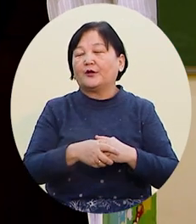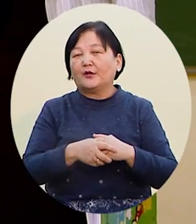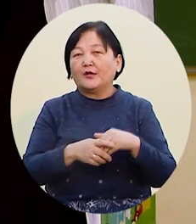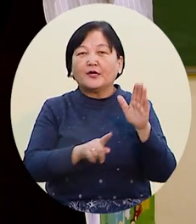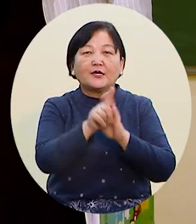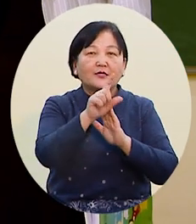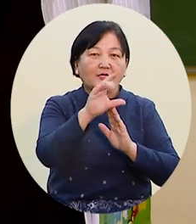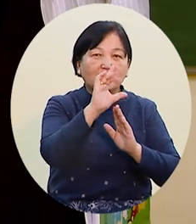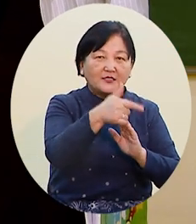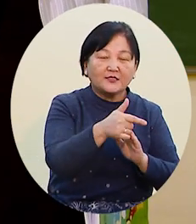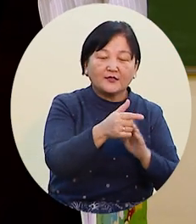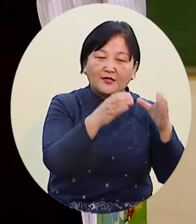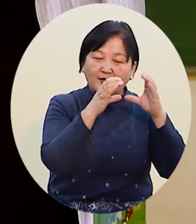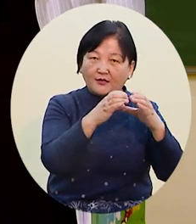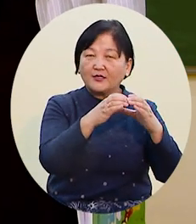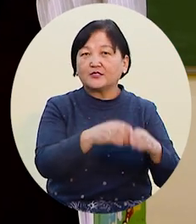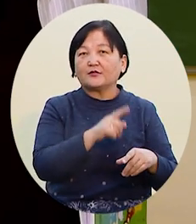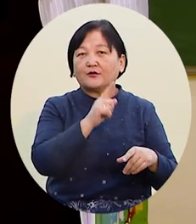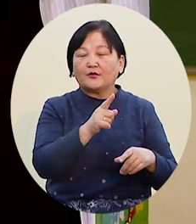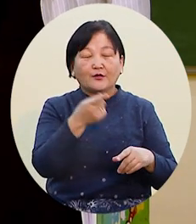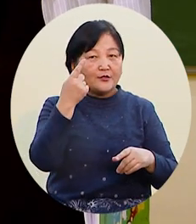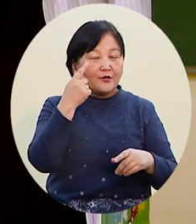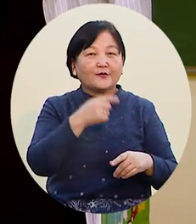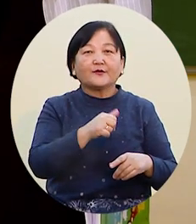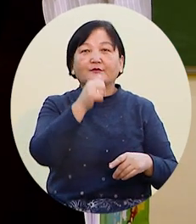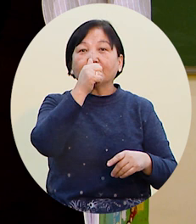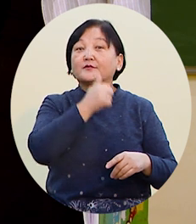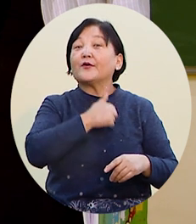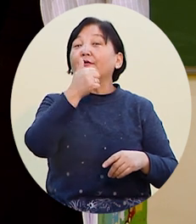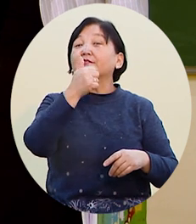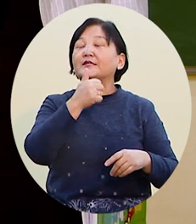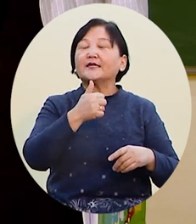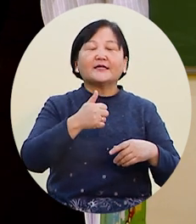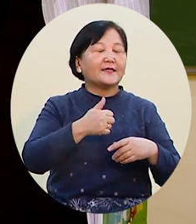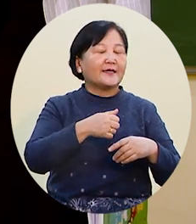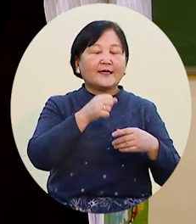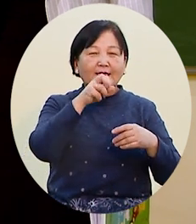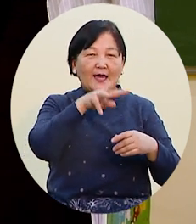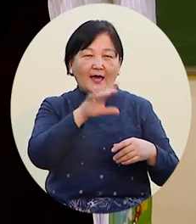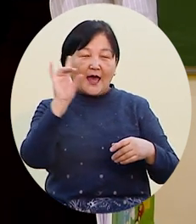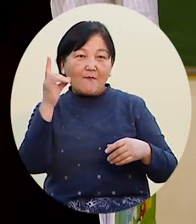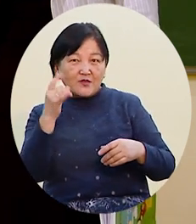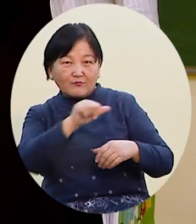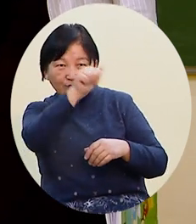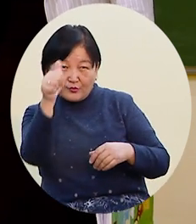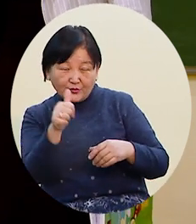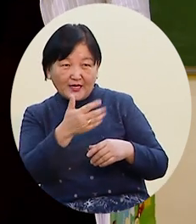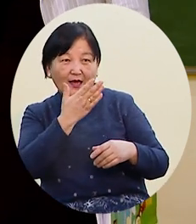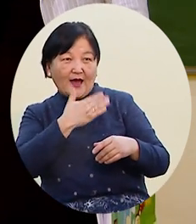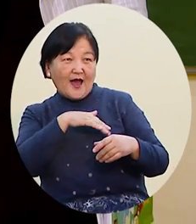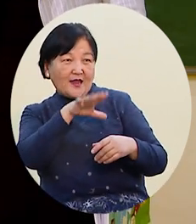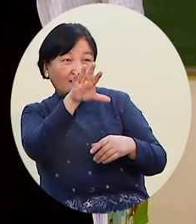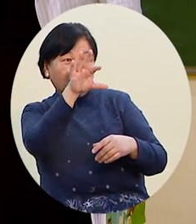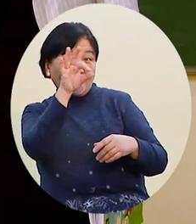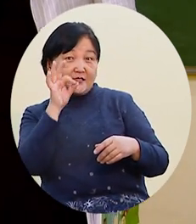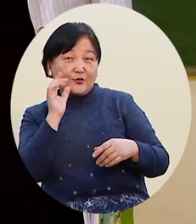бол үйлдэлээ шалтгаалаад цовоо сэргэлэн ахаад самбатай амтан бүхний хайрыг татсан аврах цол урцсан юм хөөрдөм